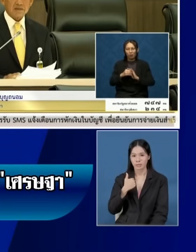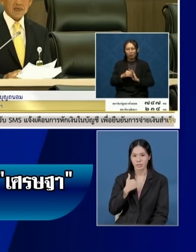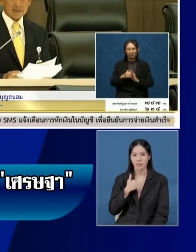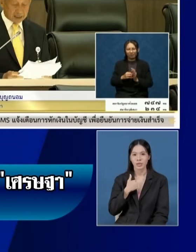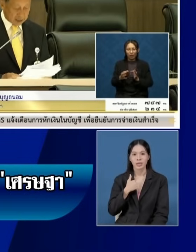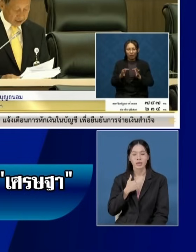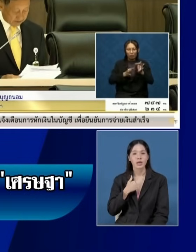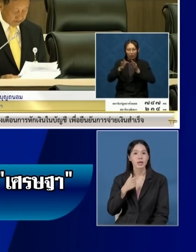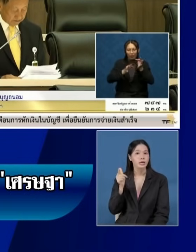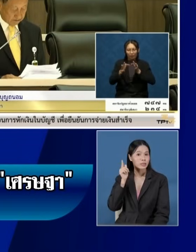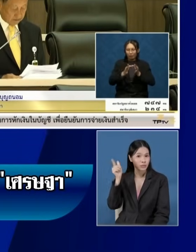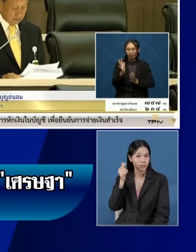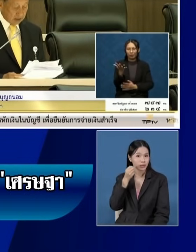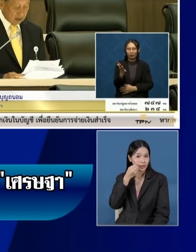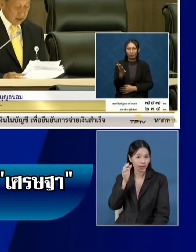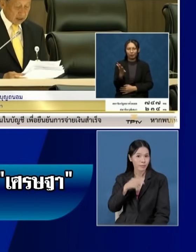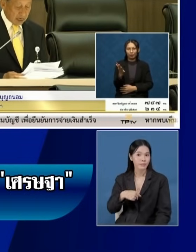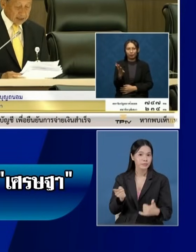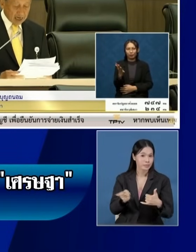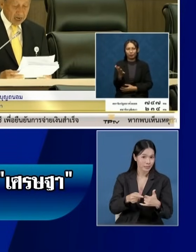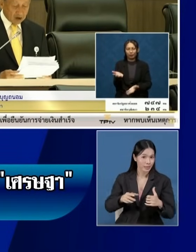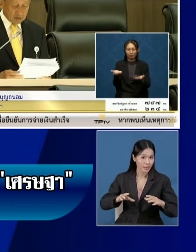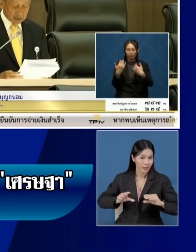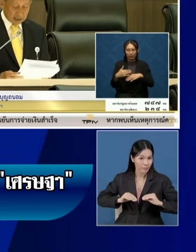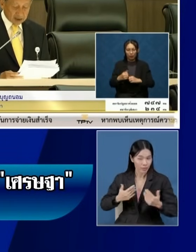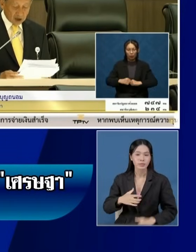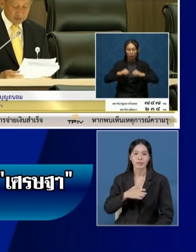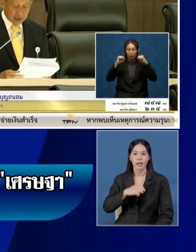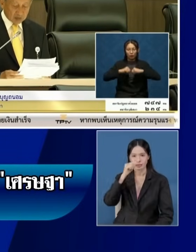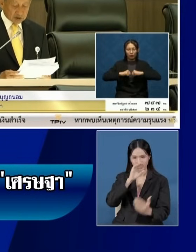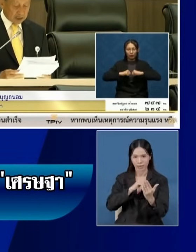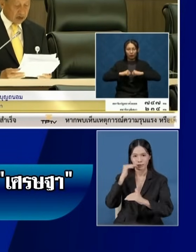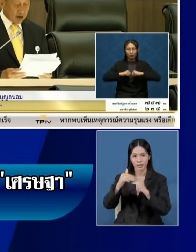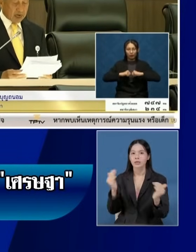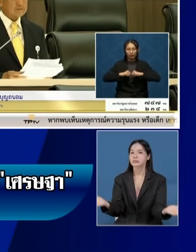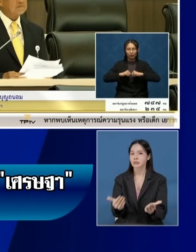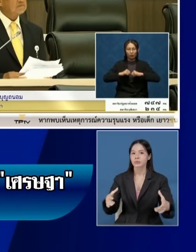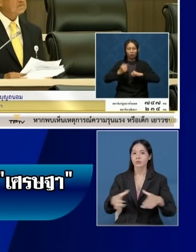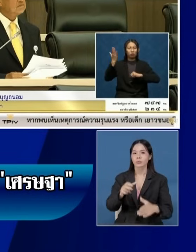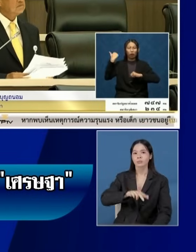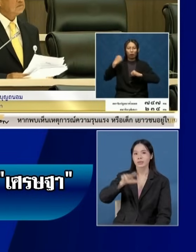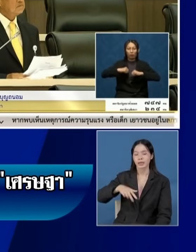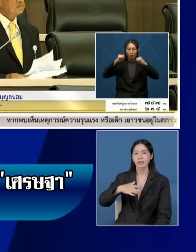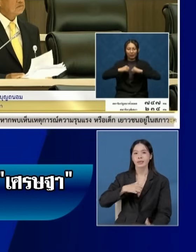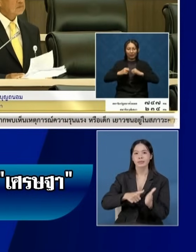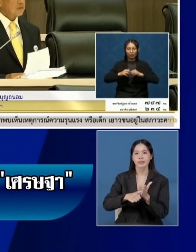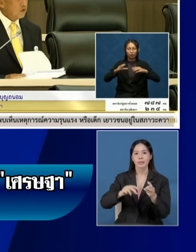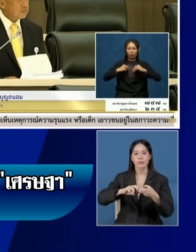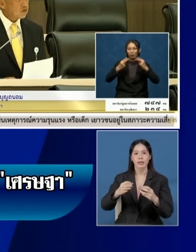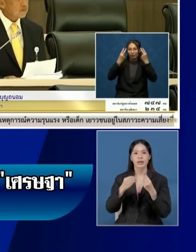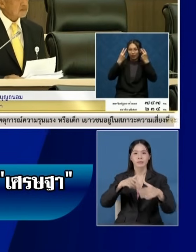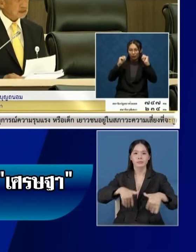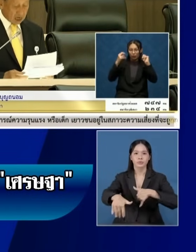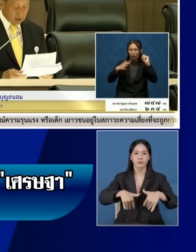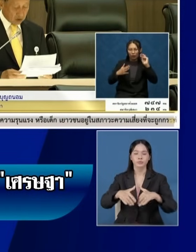างกลับมารับโทษแล้วแต่ว่าตอนนี้ค่ะต้องการให้ประเทศเดินหน้าจึงอยากที่จะสนับสนุนพรรคเพื่อไทยอยากแก้ไขปัญหาให้กับประชาชนนั่นเ